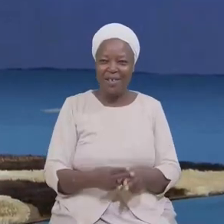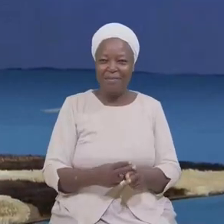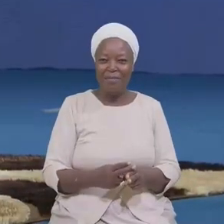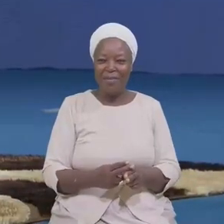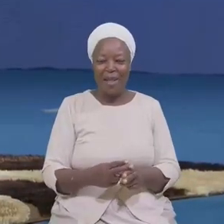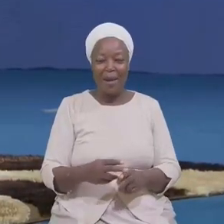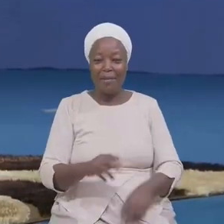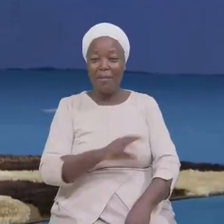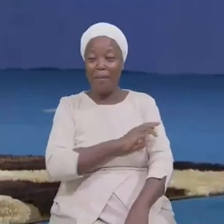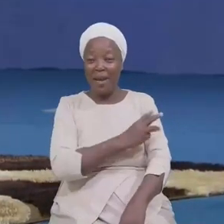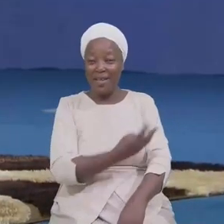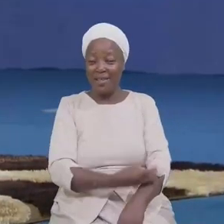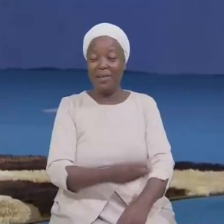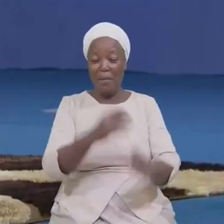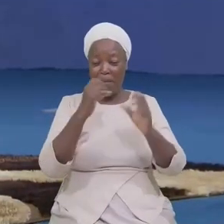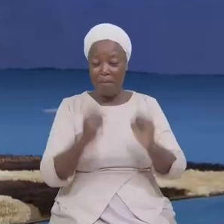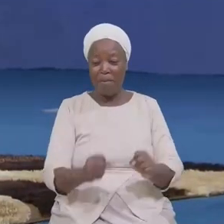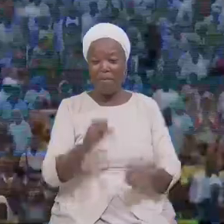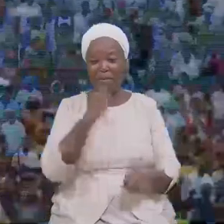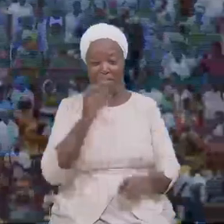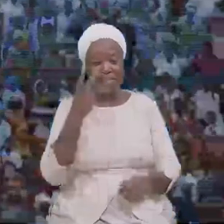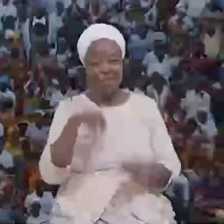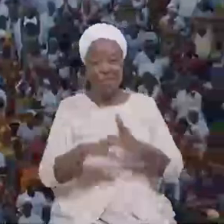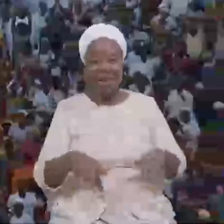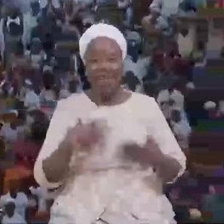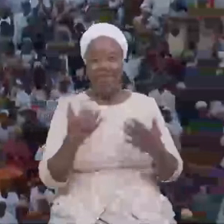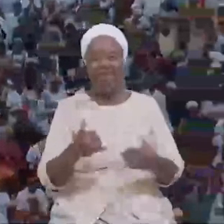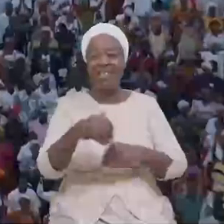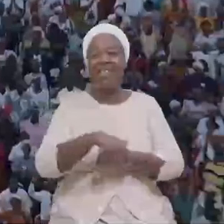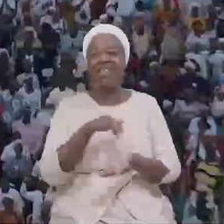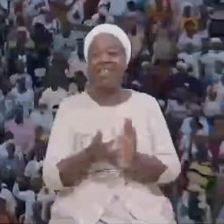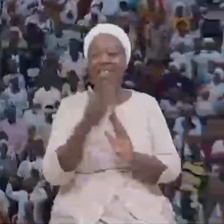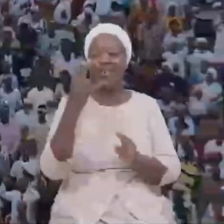La grande puissance manifestée dans ta vie ce soir.